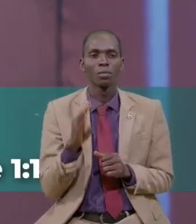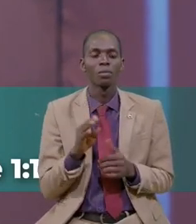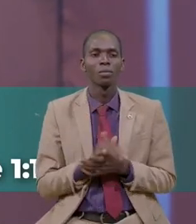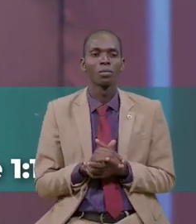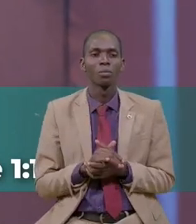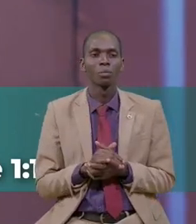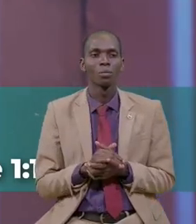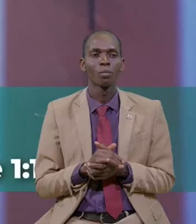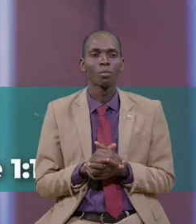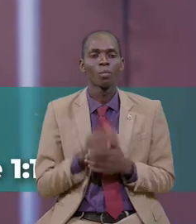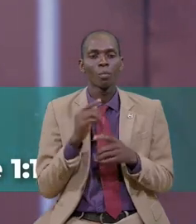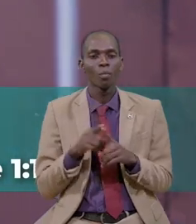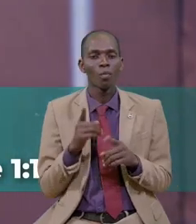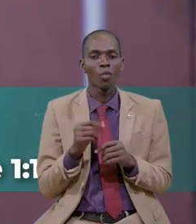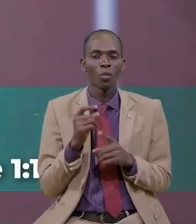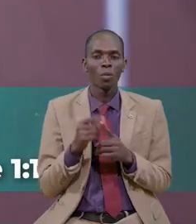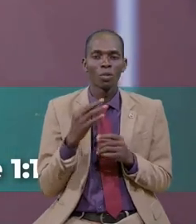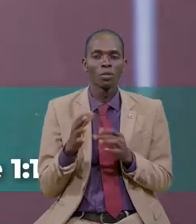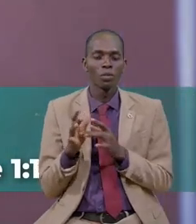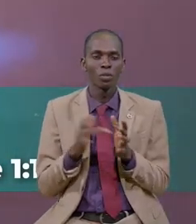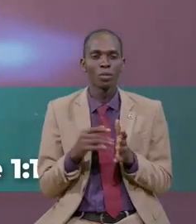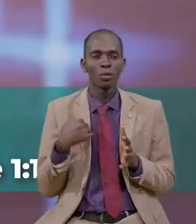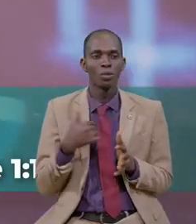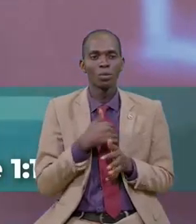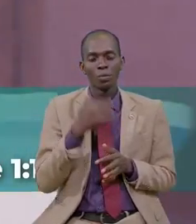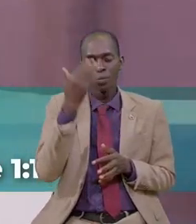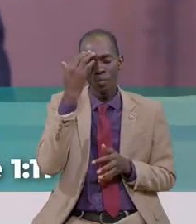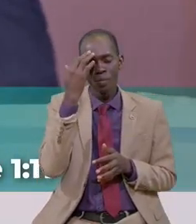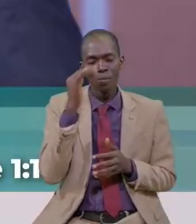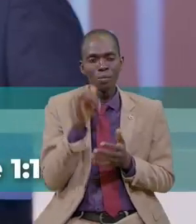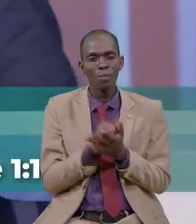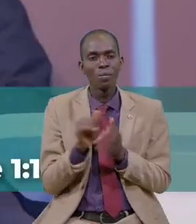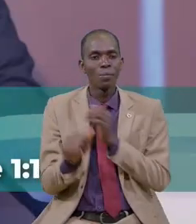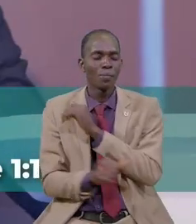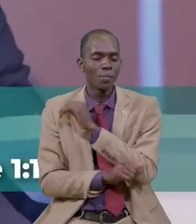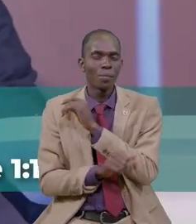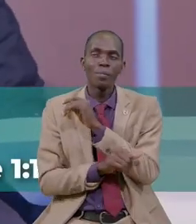Des paroles de Jésus-Christ, nous savons, Abraham est allé au ciel.